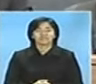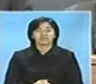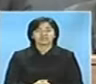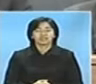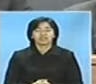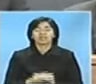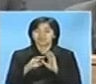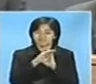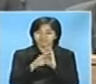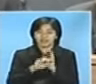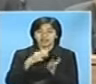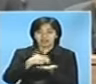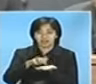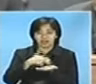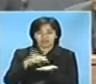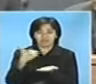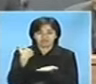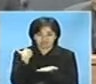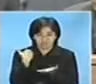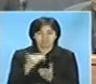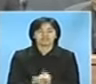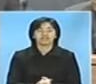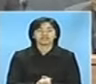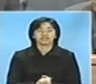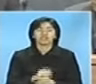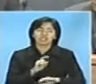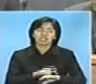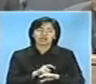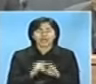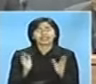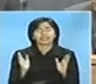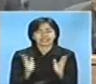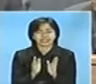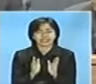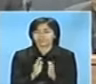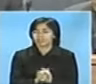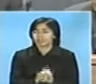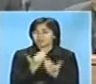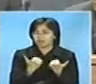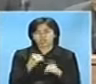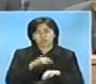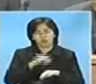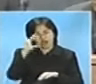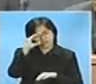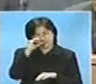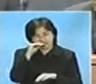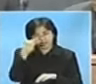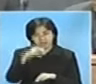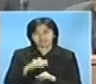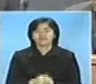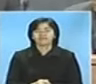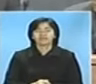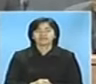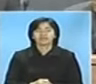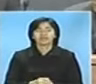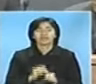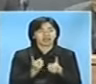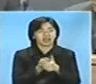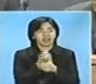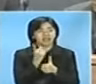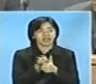บางประเด็นโดยใช้ระยะเวลาสั้นๆเพราะบัดนี้ก็ดึกมากแล้วประการแร